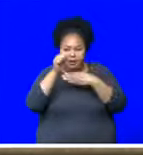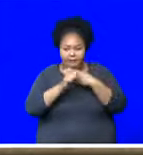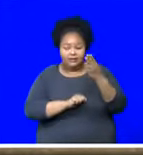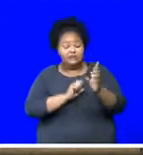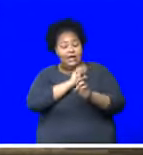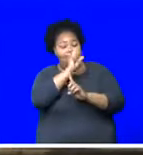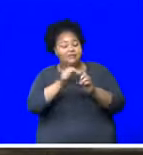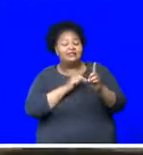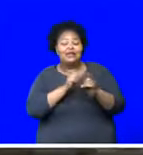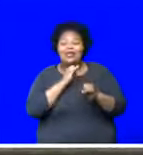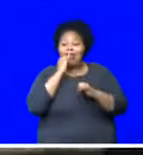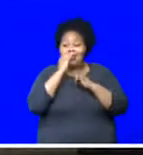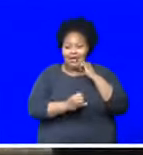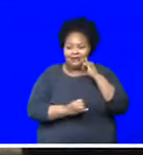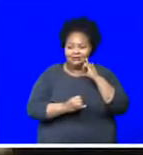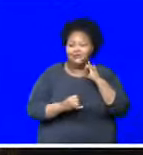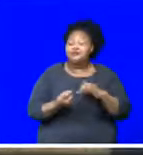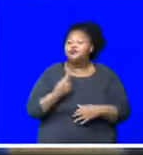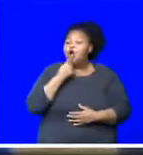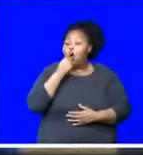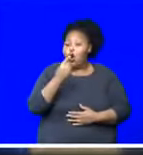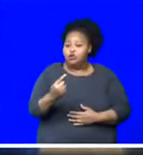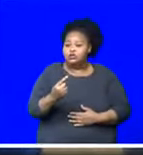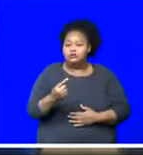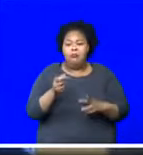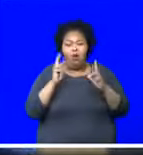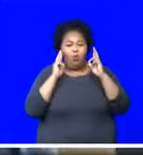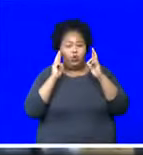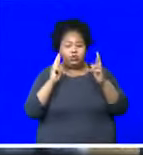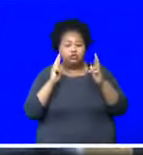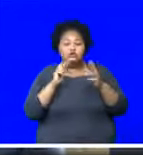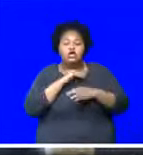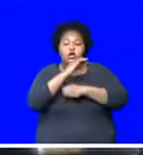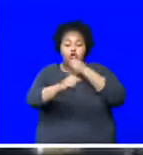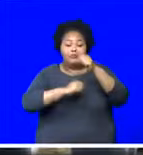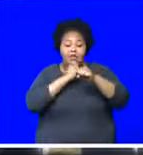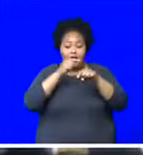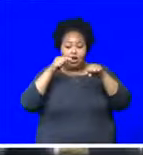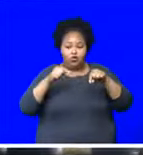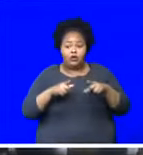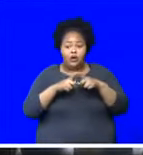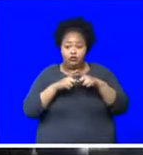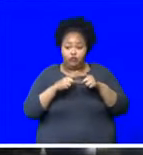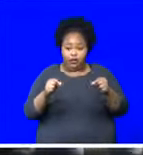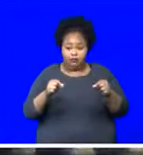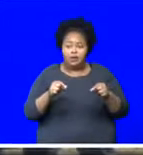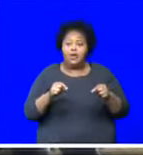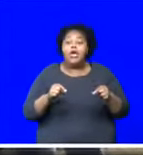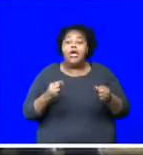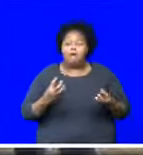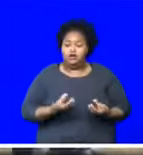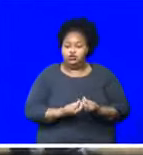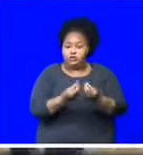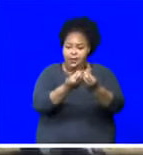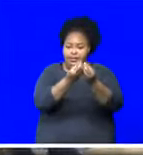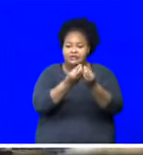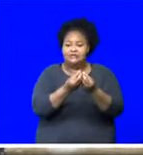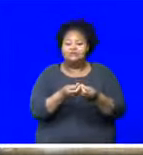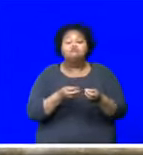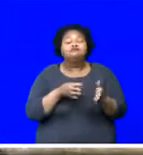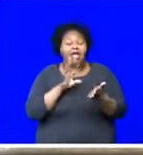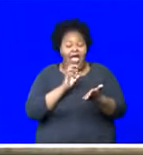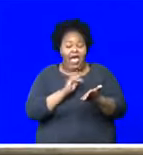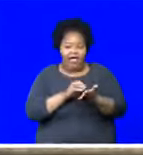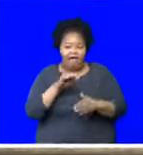Bembe uphethe ngekuveta ukuthi bafisile ukuthi nakuphela umnyaka losetulu udlala umgcuzelane leyanele ukuthi lizinga